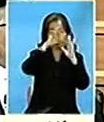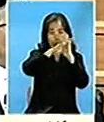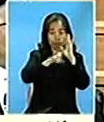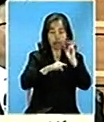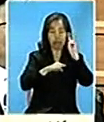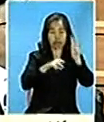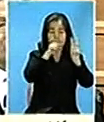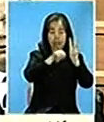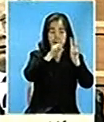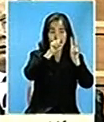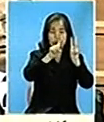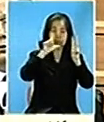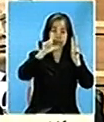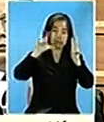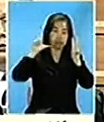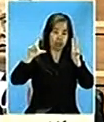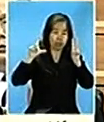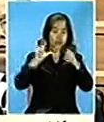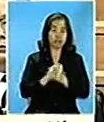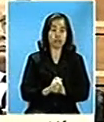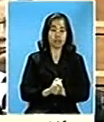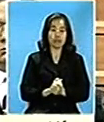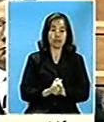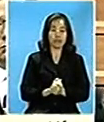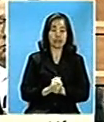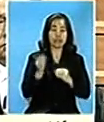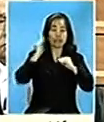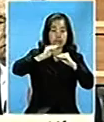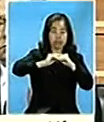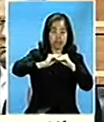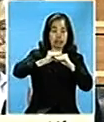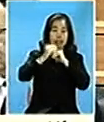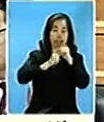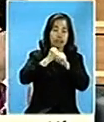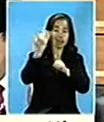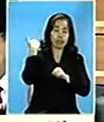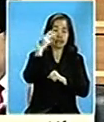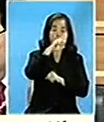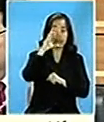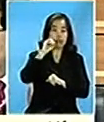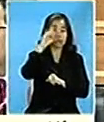2.1 ล้านล้านบาทนะครับซึ่งเพิ่มขึ้นจากปีงบประมาณปี 55